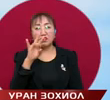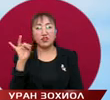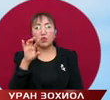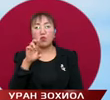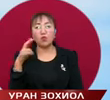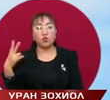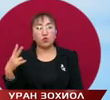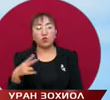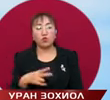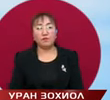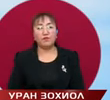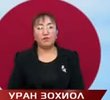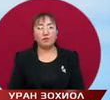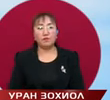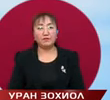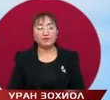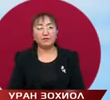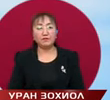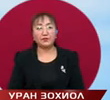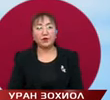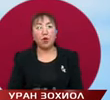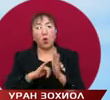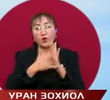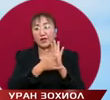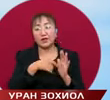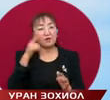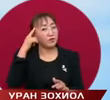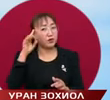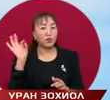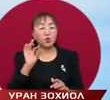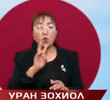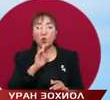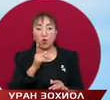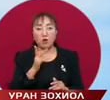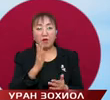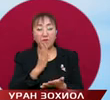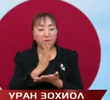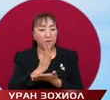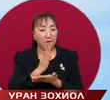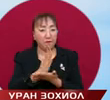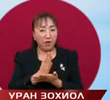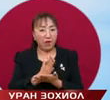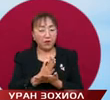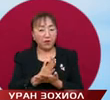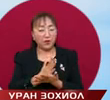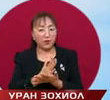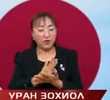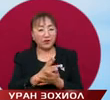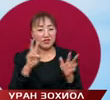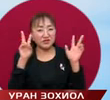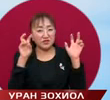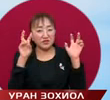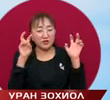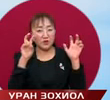За бүгдээрээ утгыг мэдэхгүй үг бидний инхтэр гарах юм бол за тухайн хам сэдвээс нь одоо